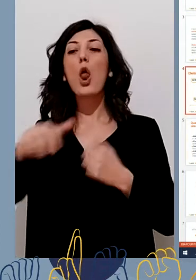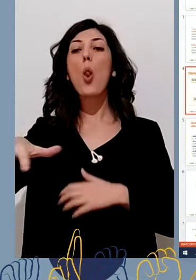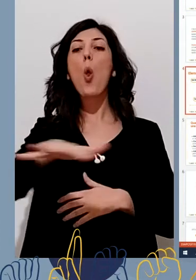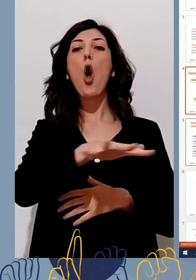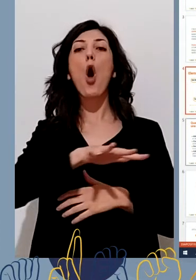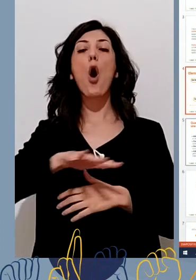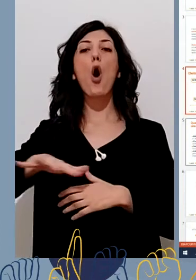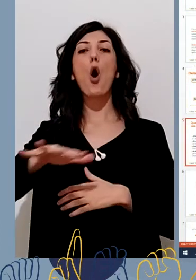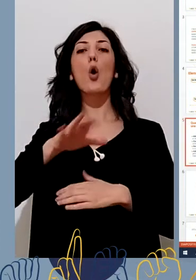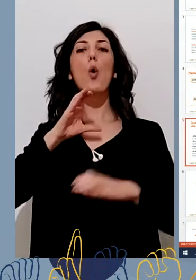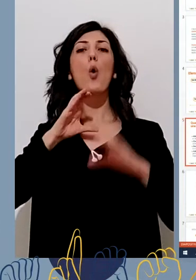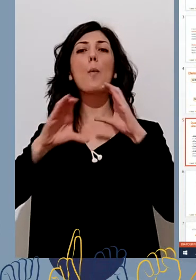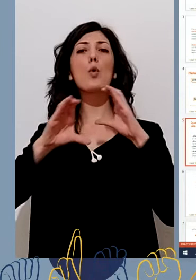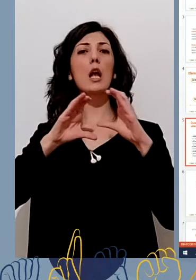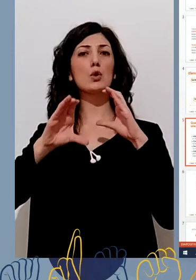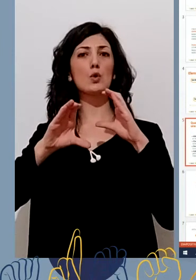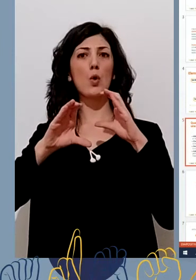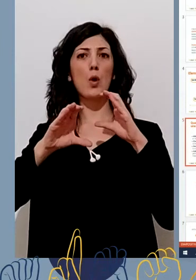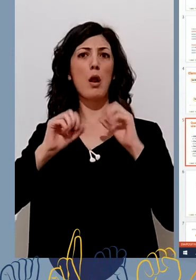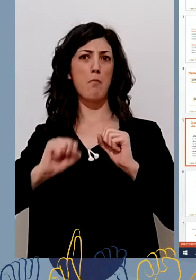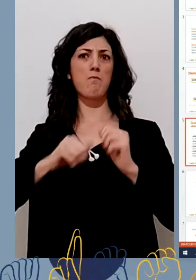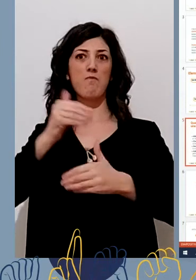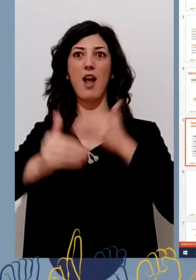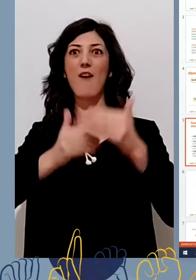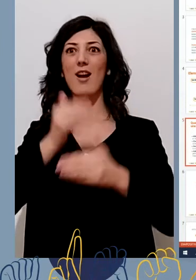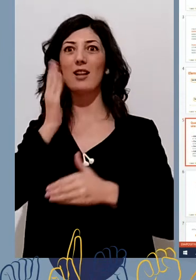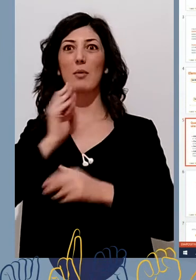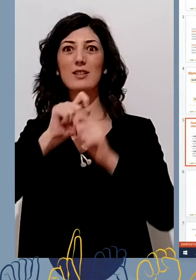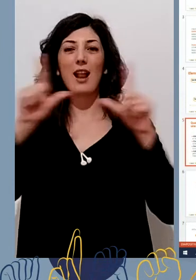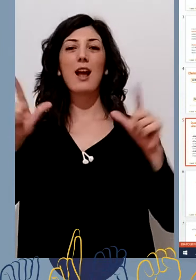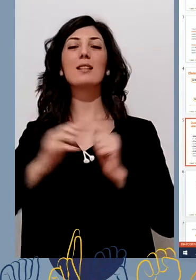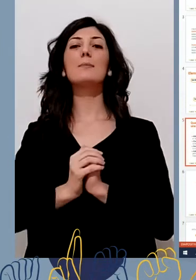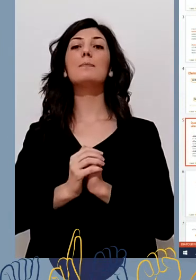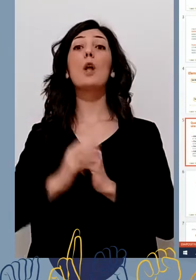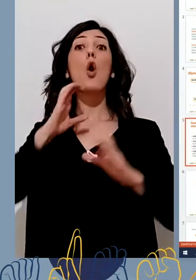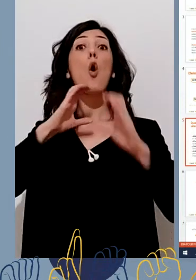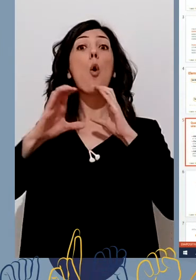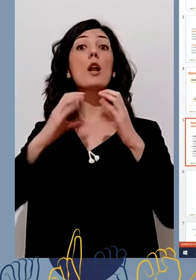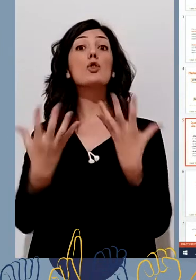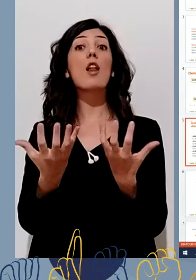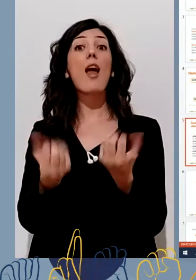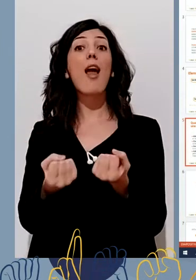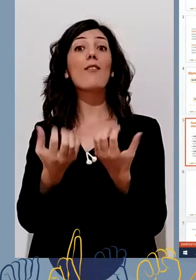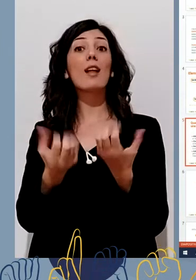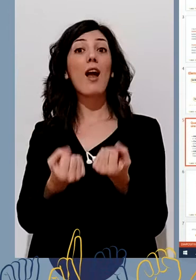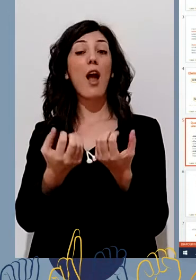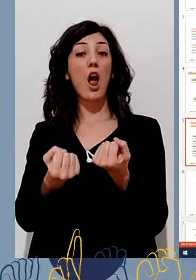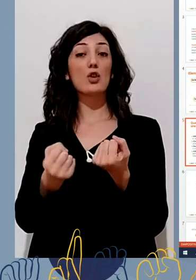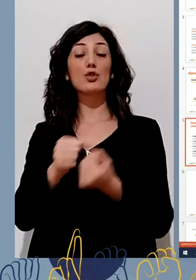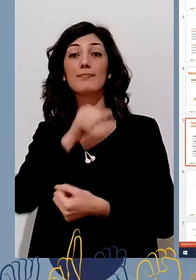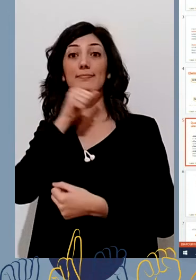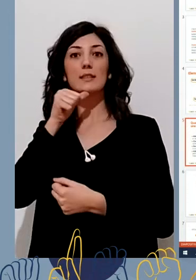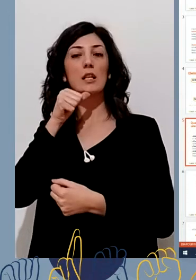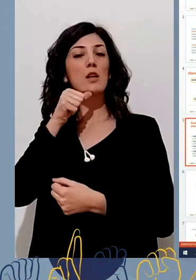comunicazione. Prego, si può andare avanti con le slide. Affinché la comunicazione sia efficace, deve essere prima di tutto mirata, ovvero deve avere